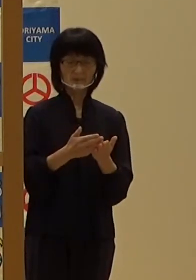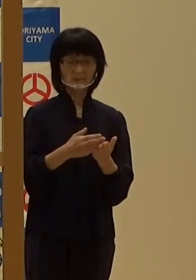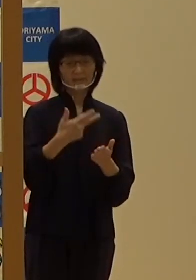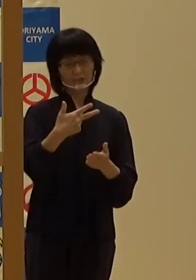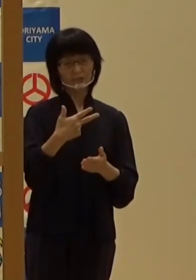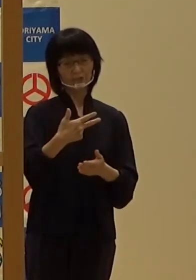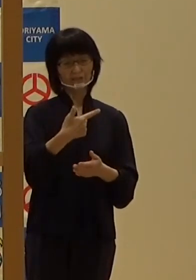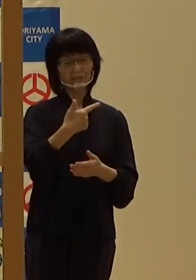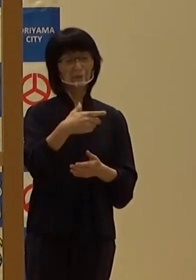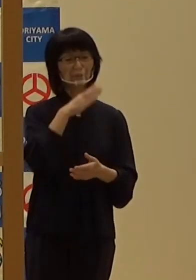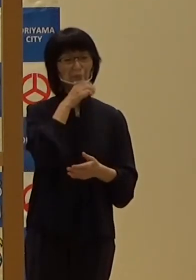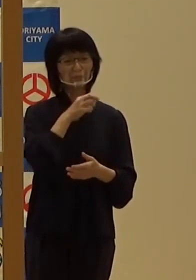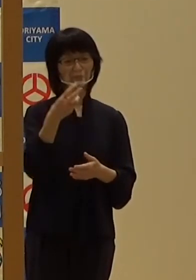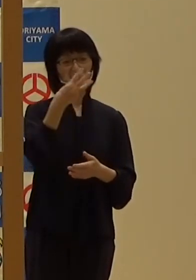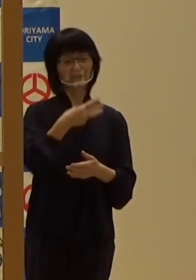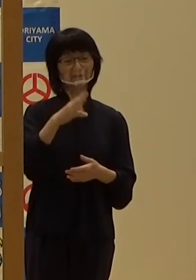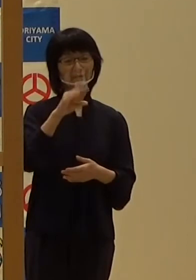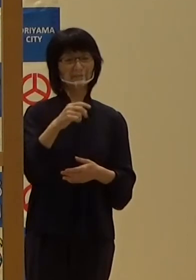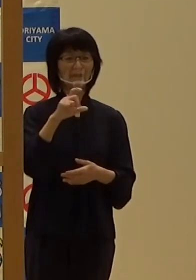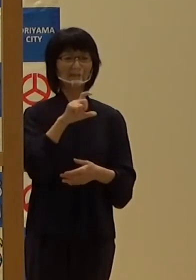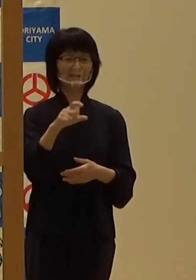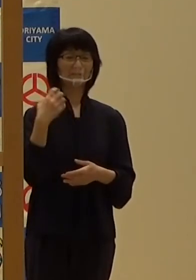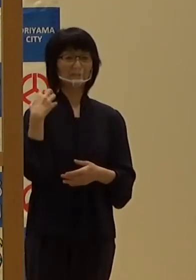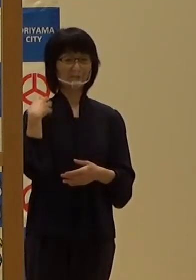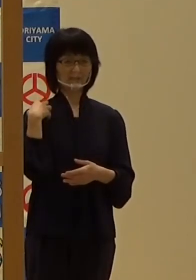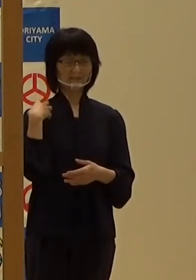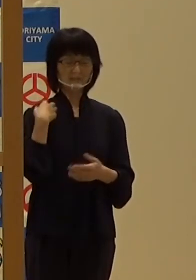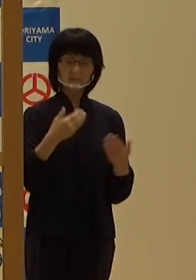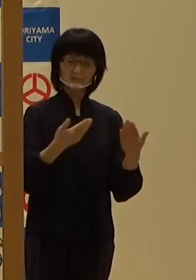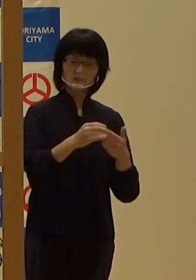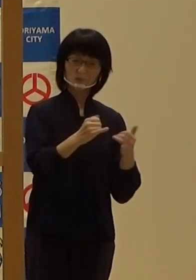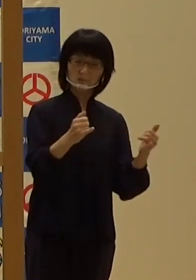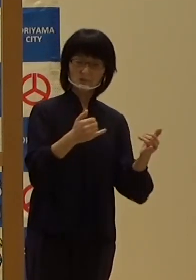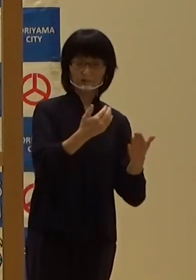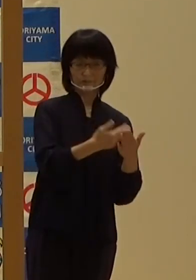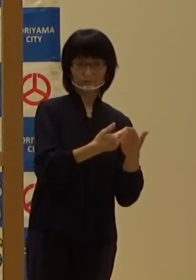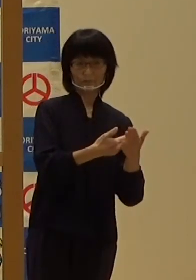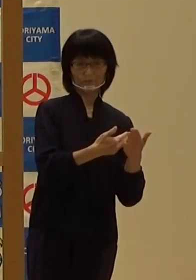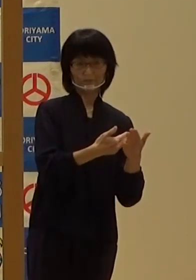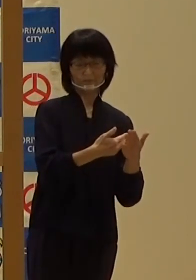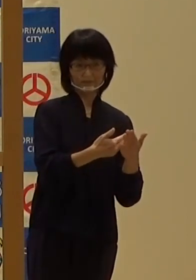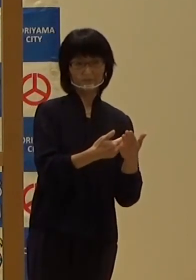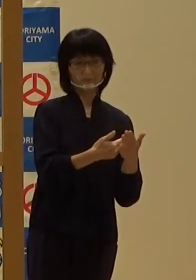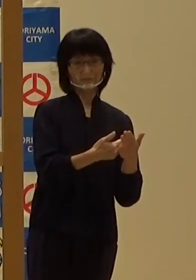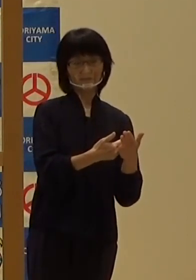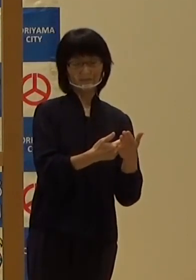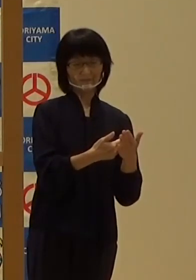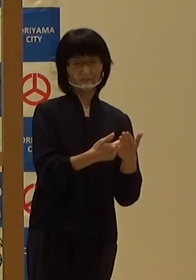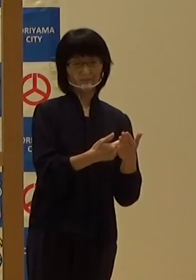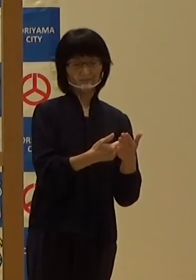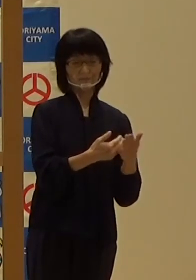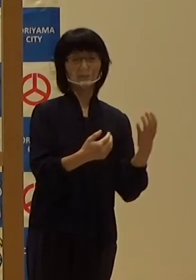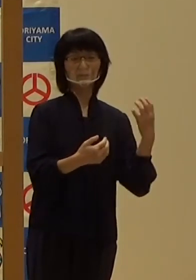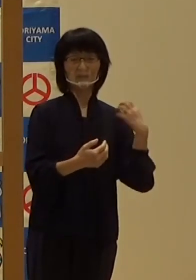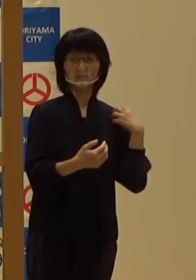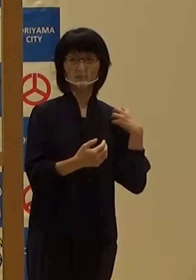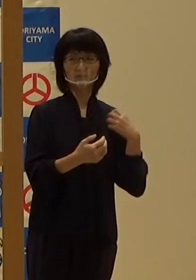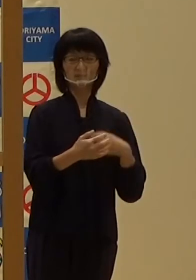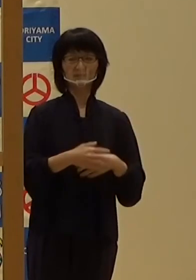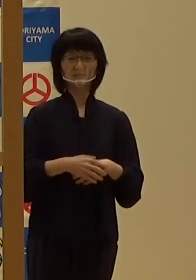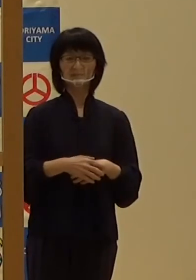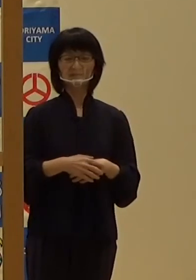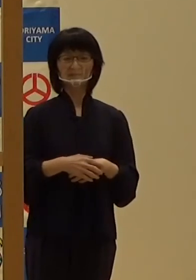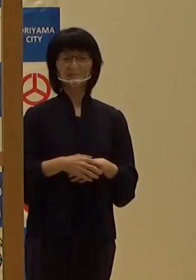は1割で負担で済むという話でした。で、これ19年間管理任せるわけですよ